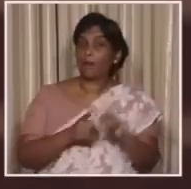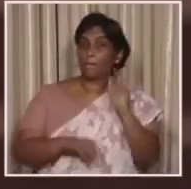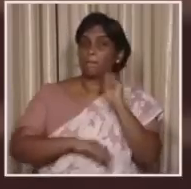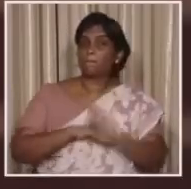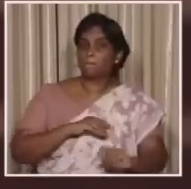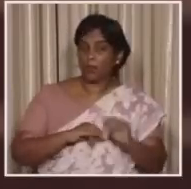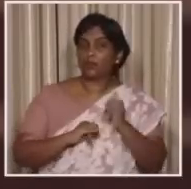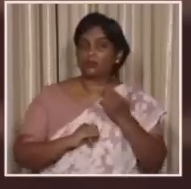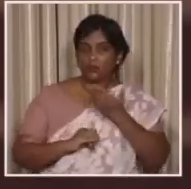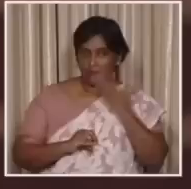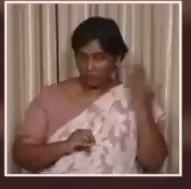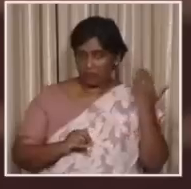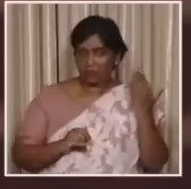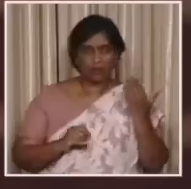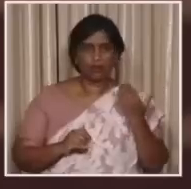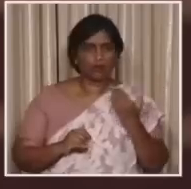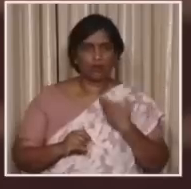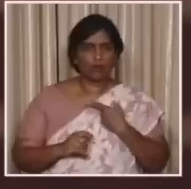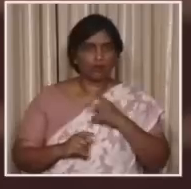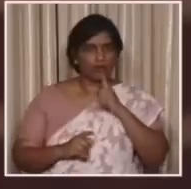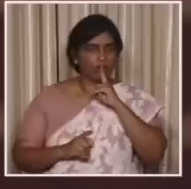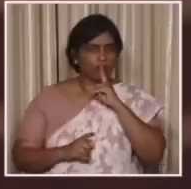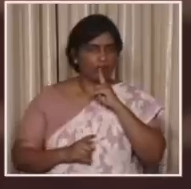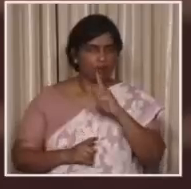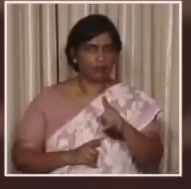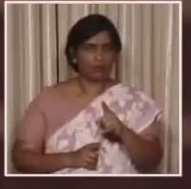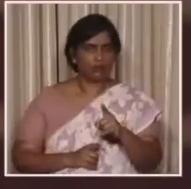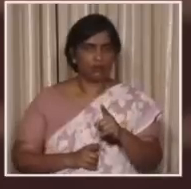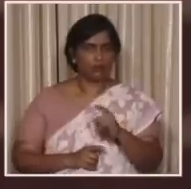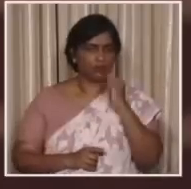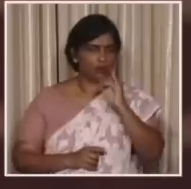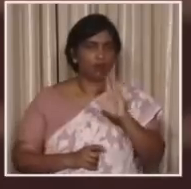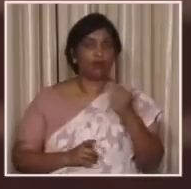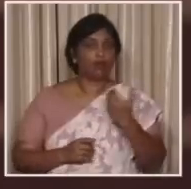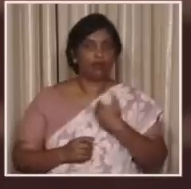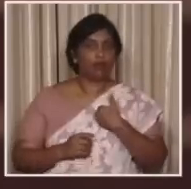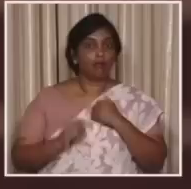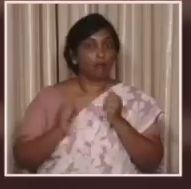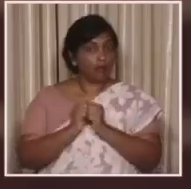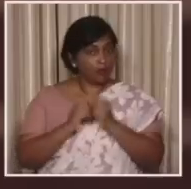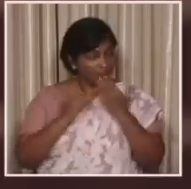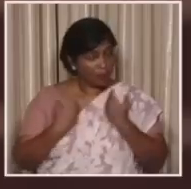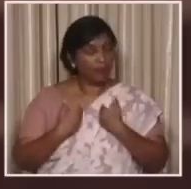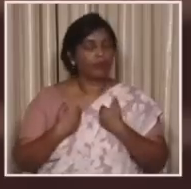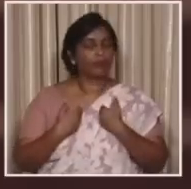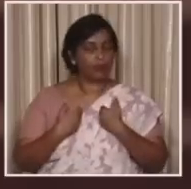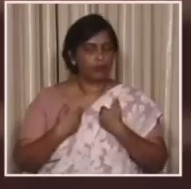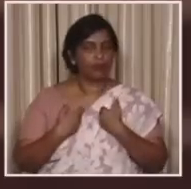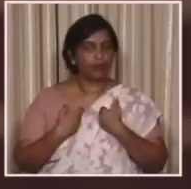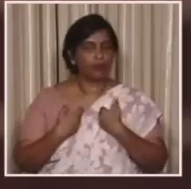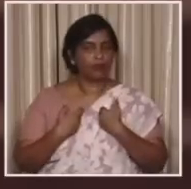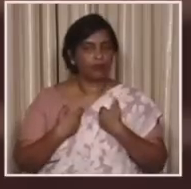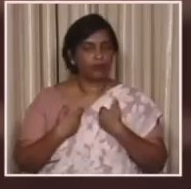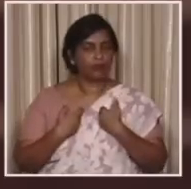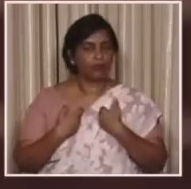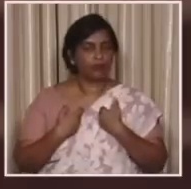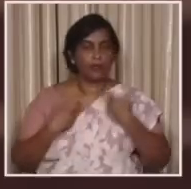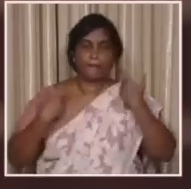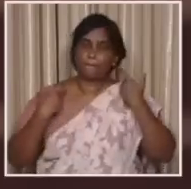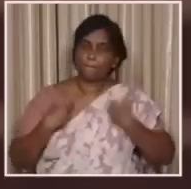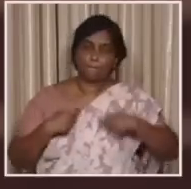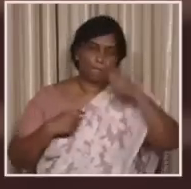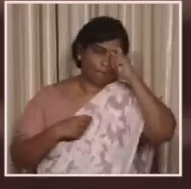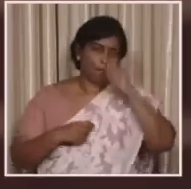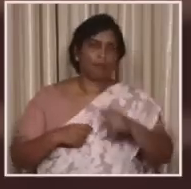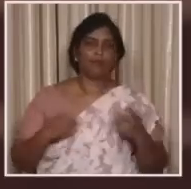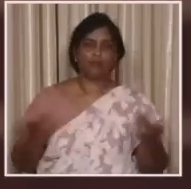උපක්‍රමයක් වෙන්න පුළුවන්. මම කවදාවත් ඒක මෙව කරන්නේ නැහැ. අපි එහෙම දේවල් කරන්න ඕනි. ඒ රාජපක්ෂ මහත්තයලා